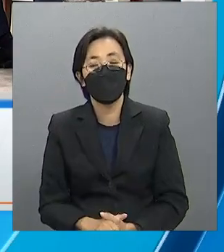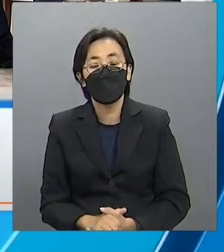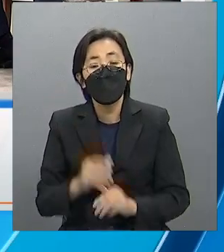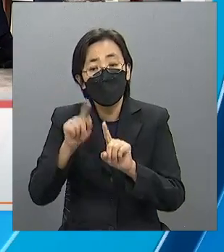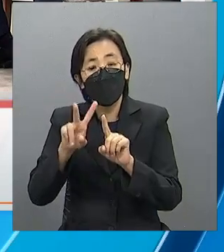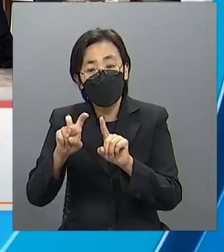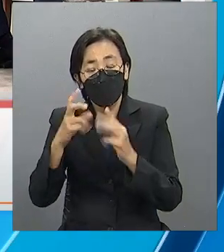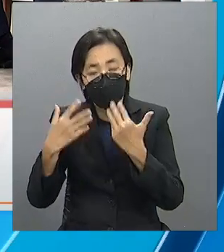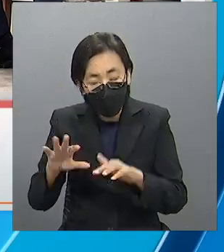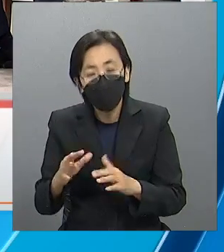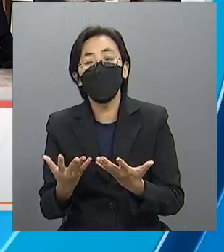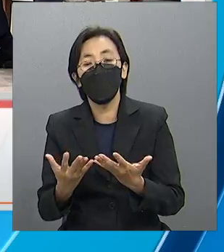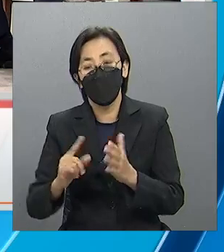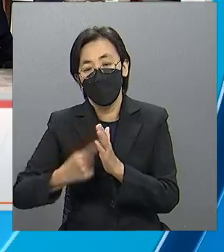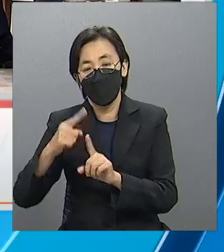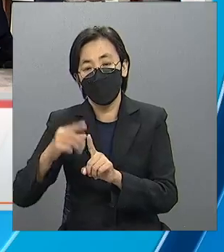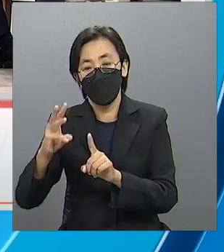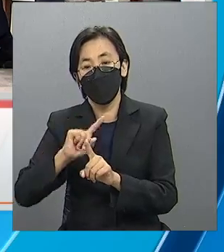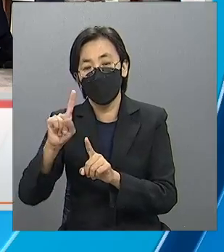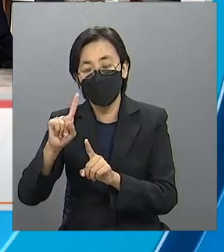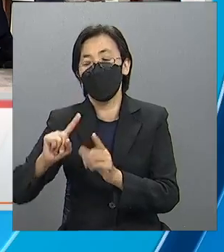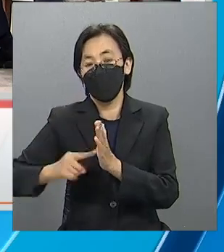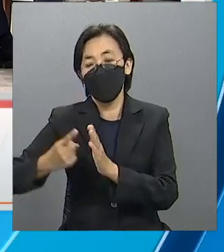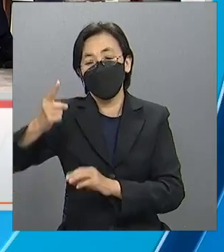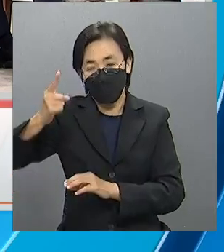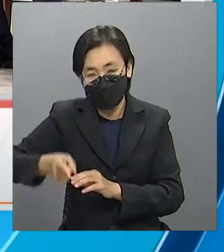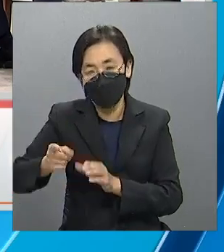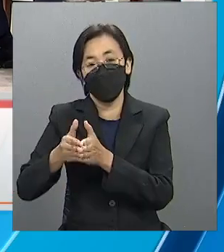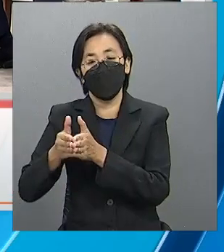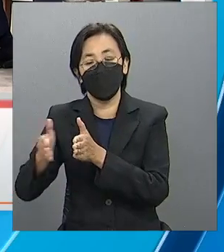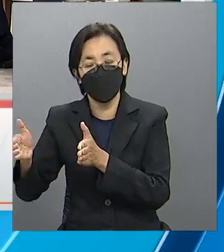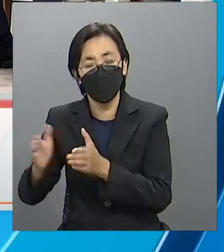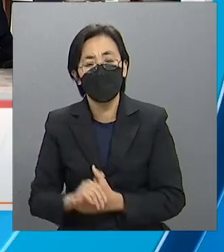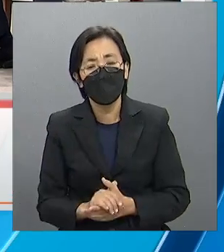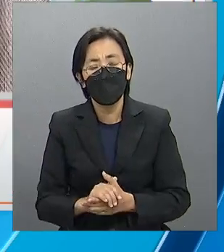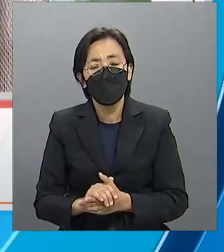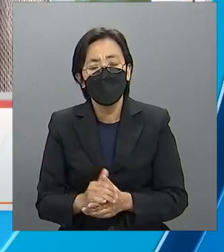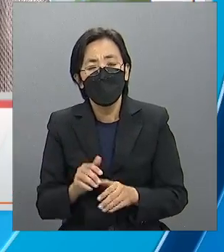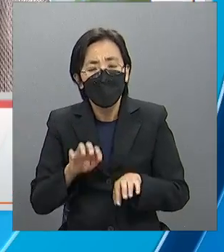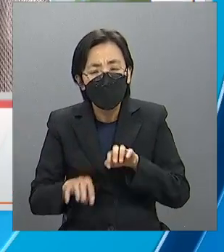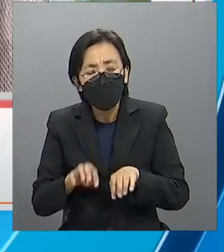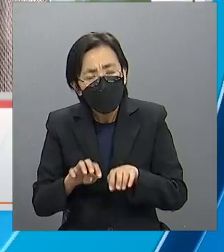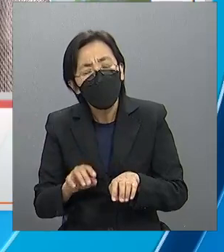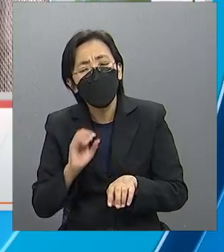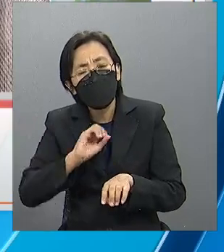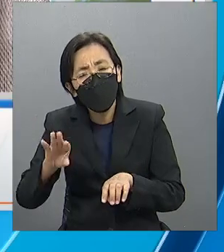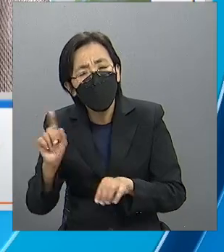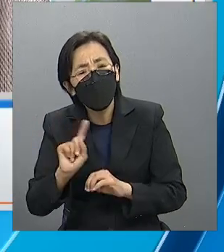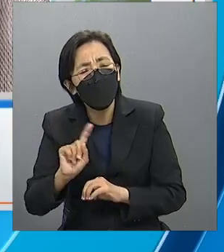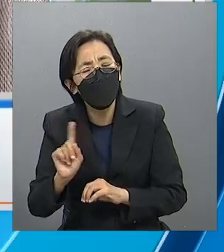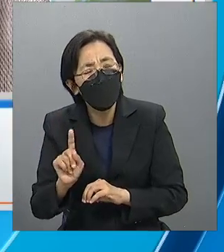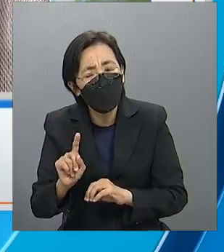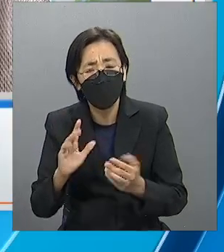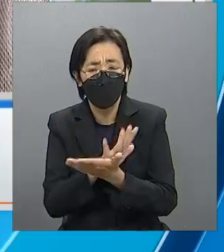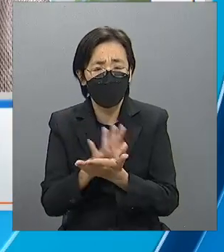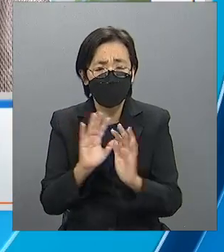านตั้งแต่ 1 มตนายนต้ mająคําร้องที่ส่งเข้ามาส่นใหญ่เป็เรื่องเกี่ยวกับอะไรแล้วจรอกสารศูยหายพุ๊บเรา